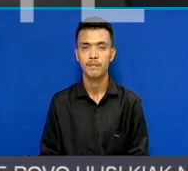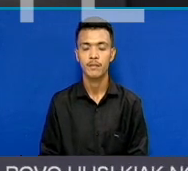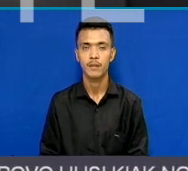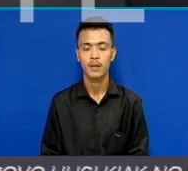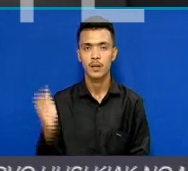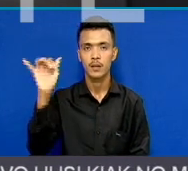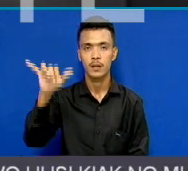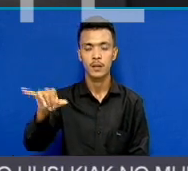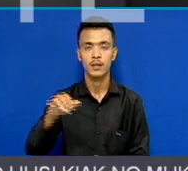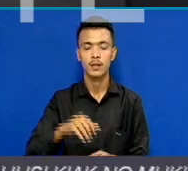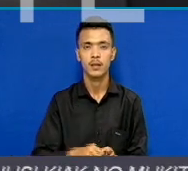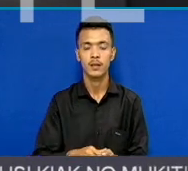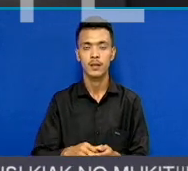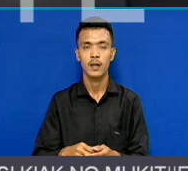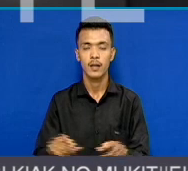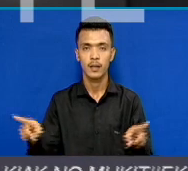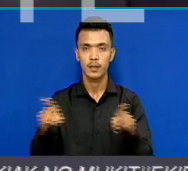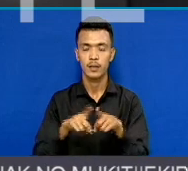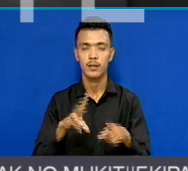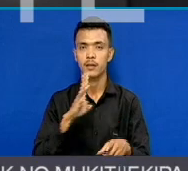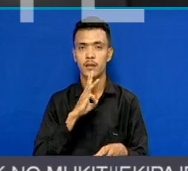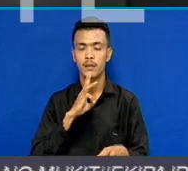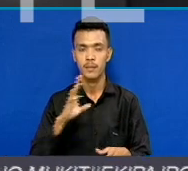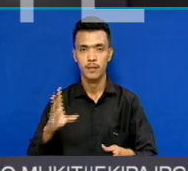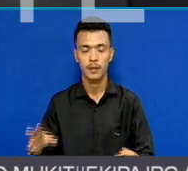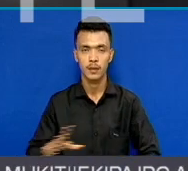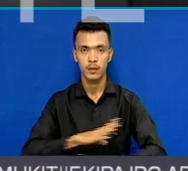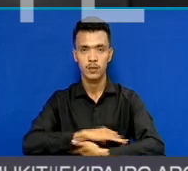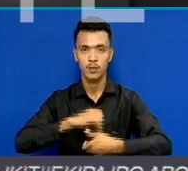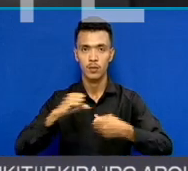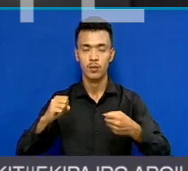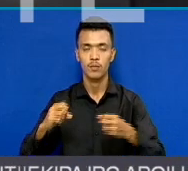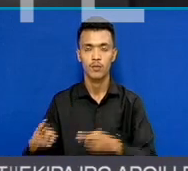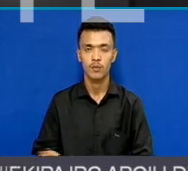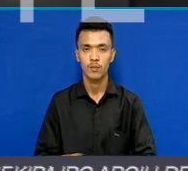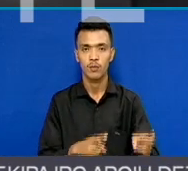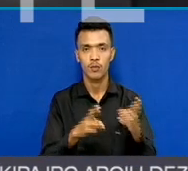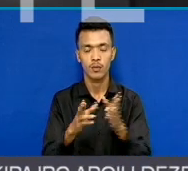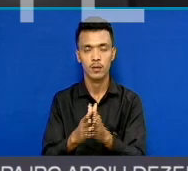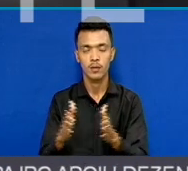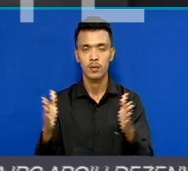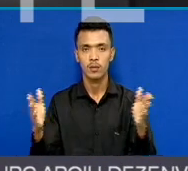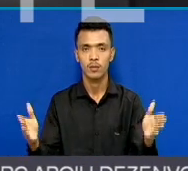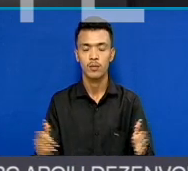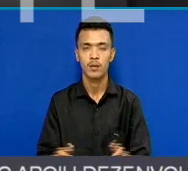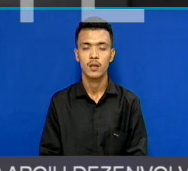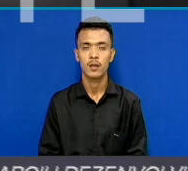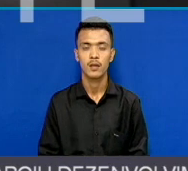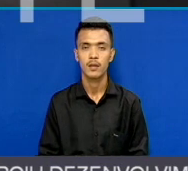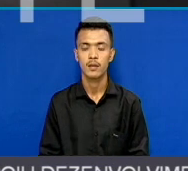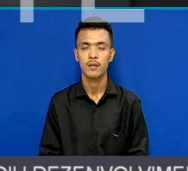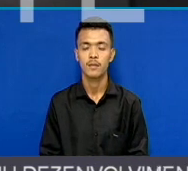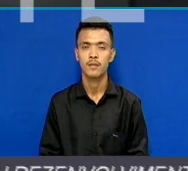tikuan kuan serhane sang be sobu mota lalu luang tamu mota sini hane si tarehe ai tahan bela iha